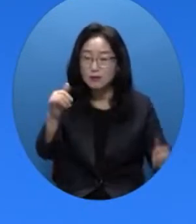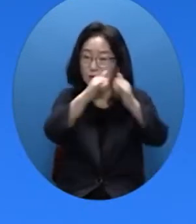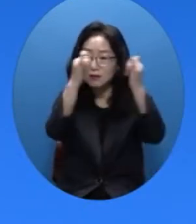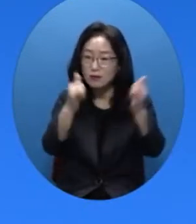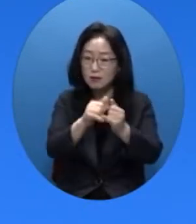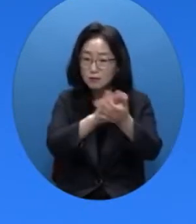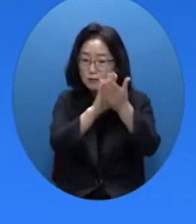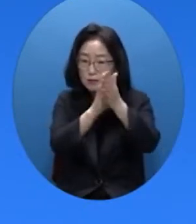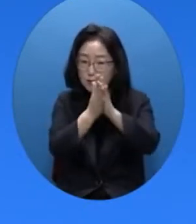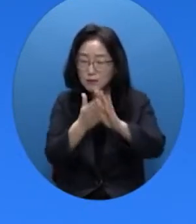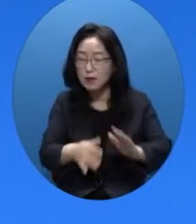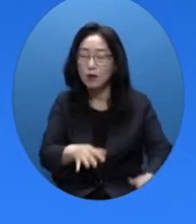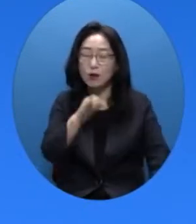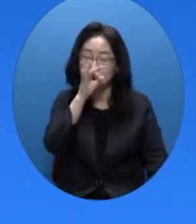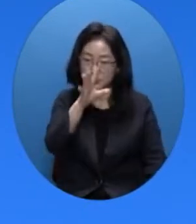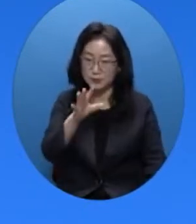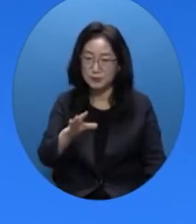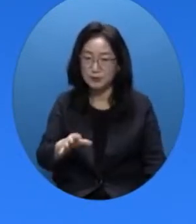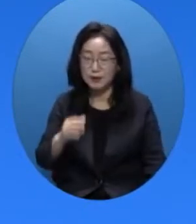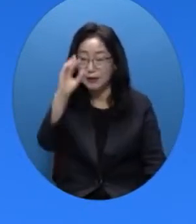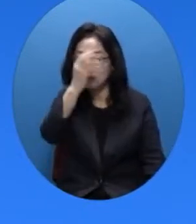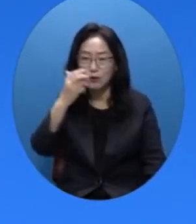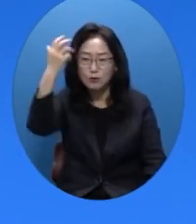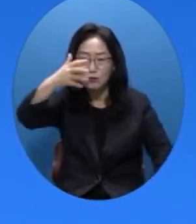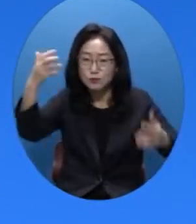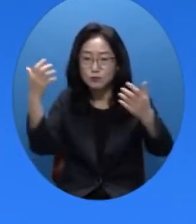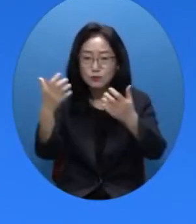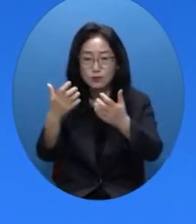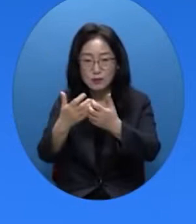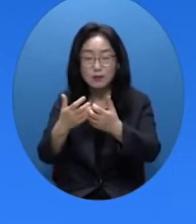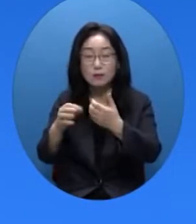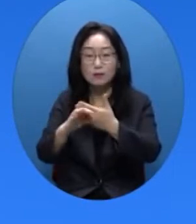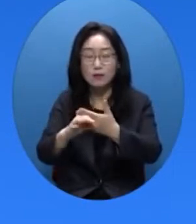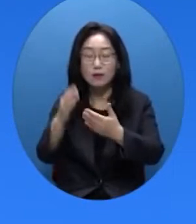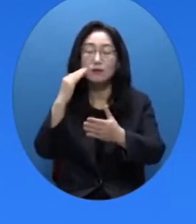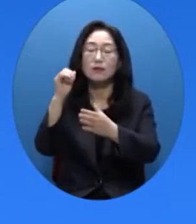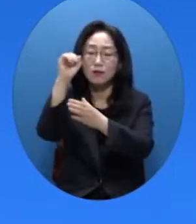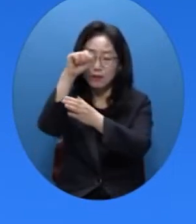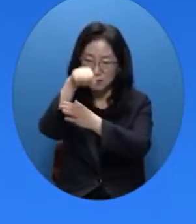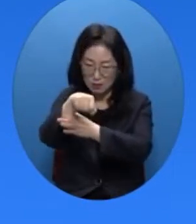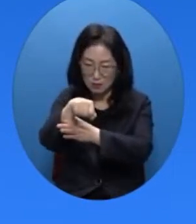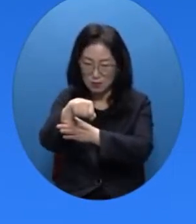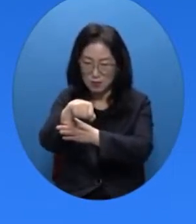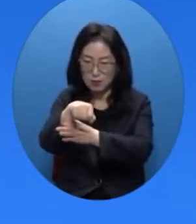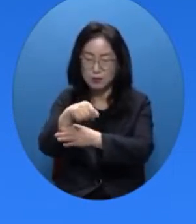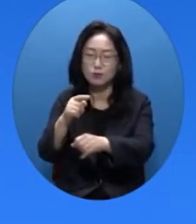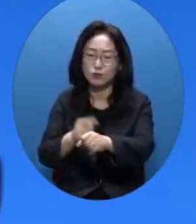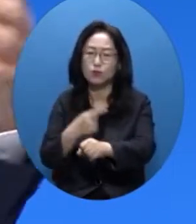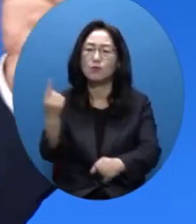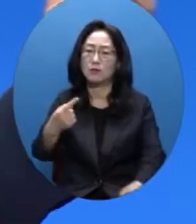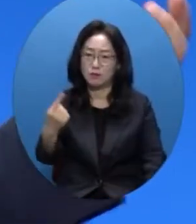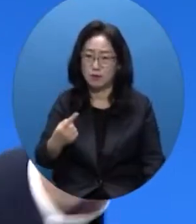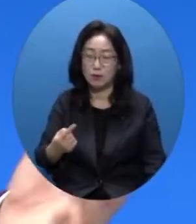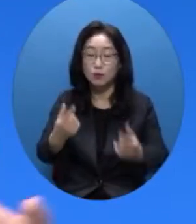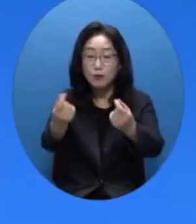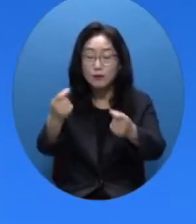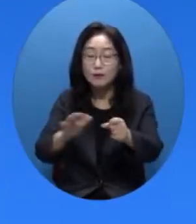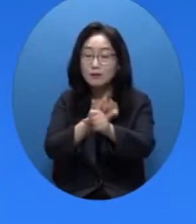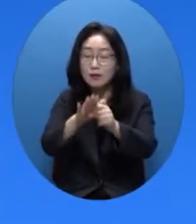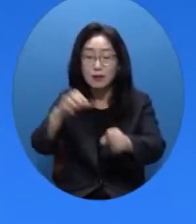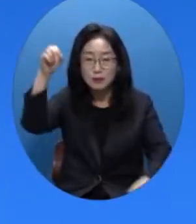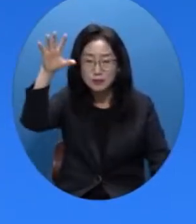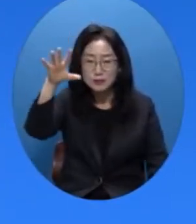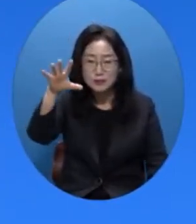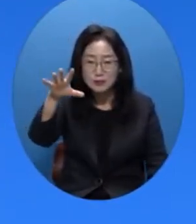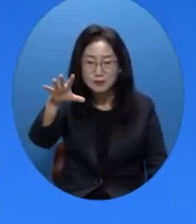나갈 수가 없습니다 성령이 충만하면 석류 열매가 맺히기 찌게 되듯이 우리가 사랑으로 충만한 사랑의 빛을 바라고